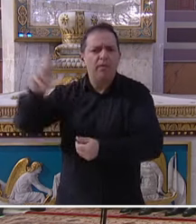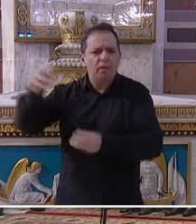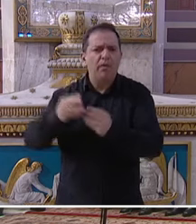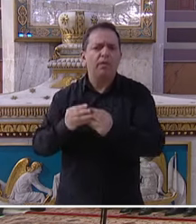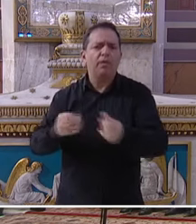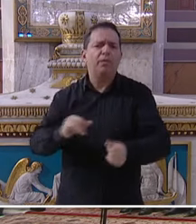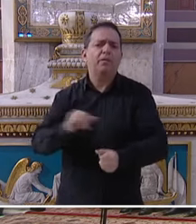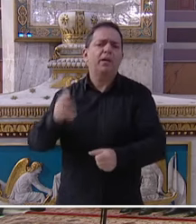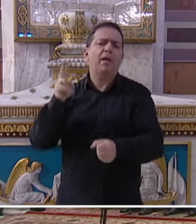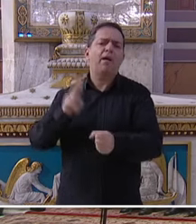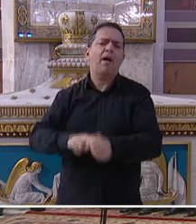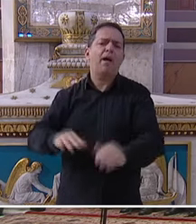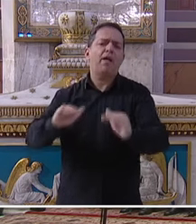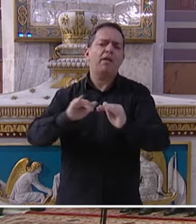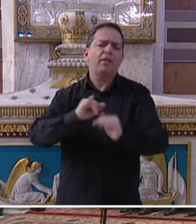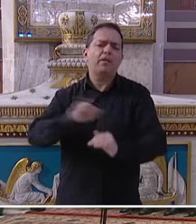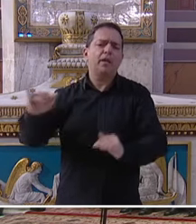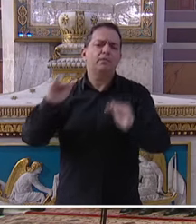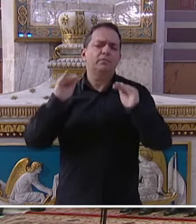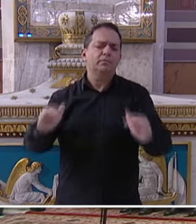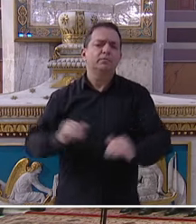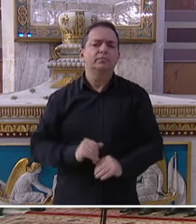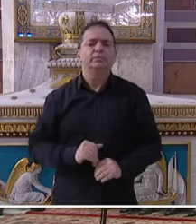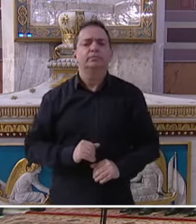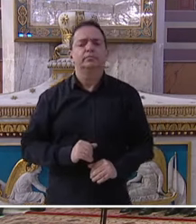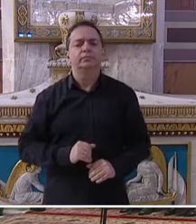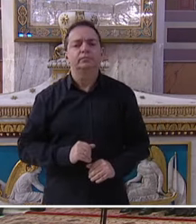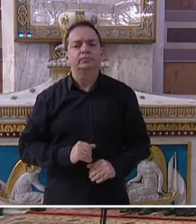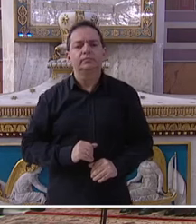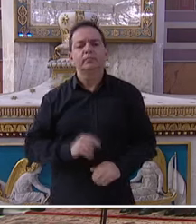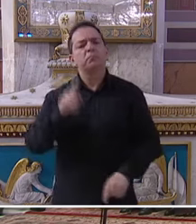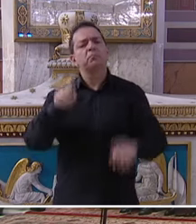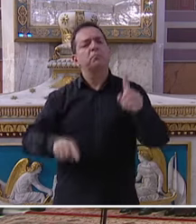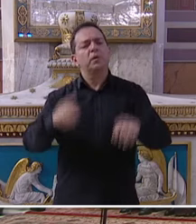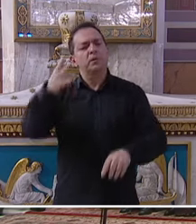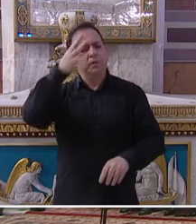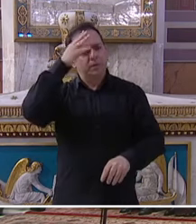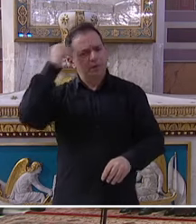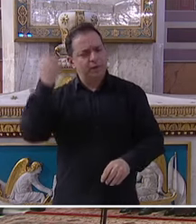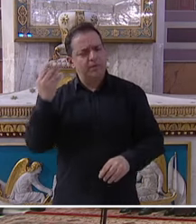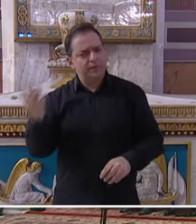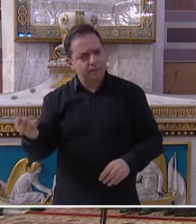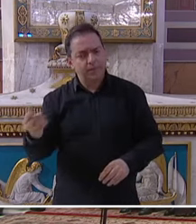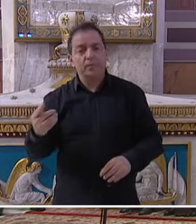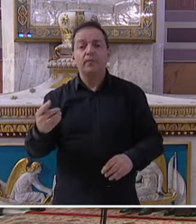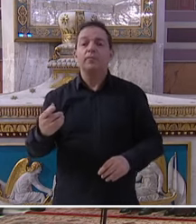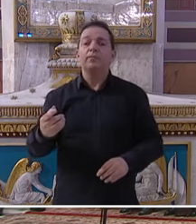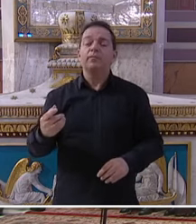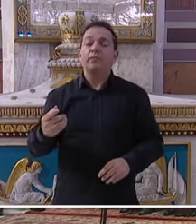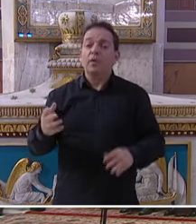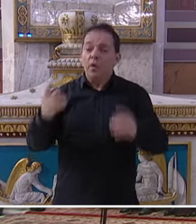Συχνάκης λησμονούμε ότι ο θρόνος του Θεού, αγαπητοί μου, είναι ο